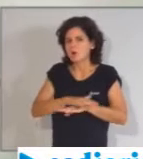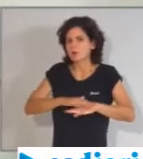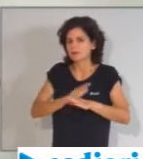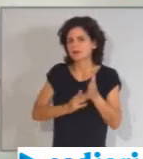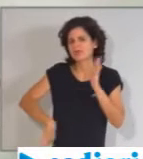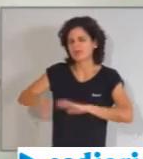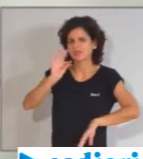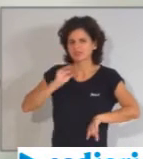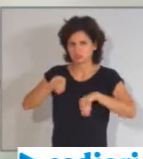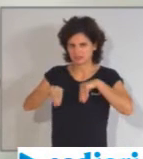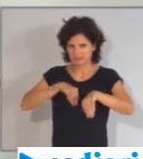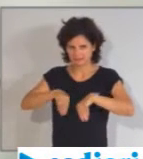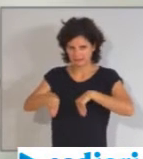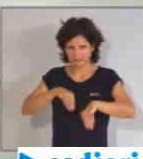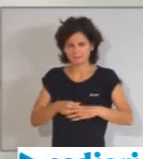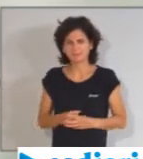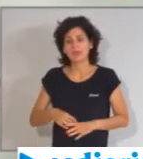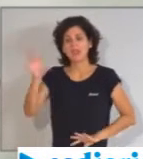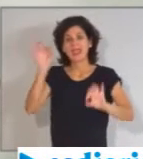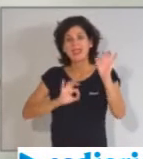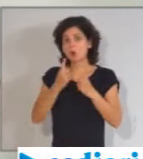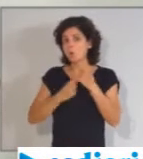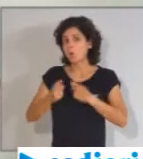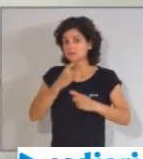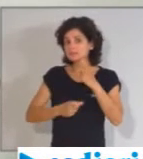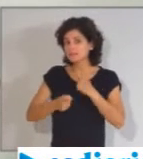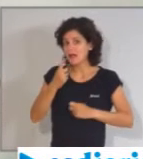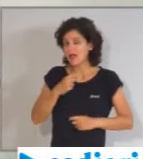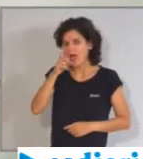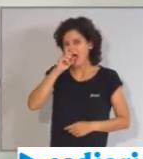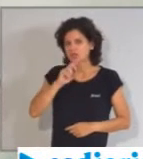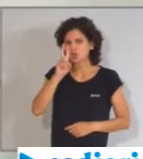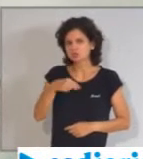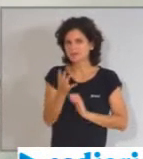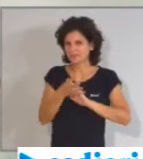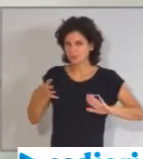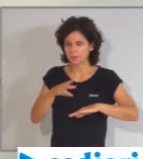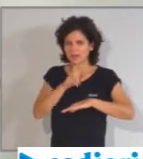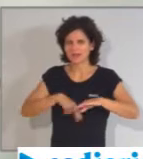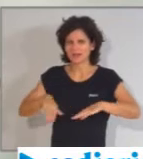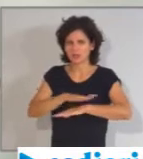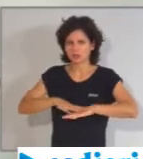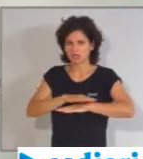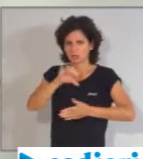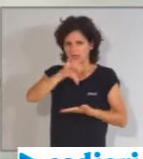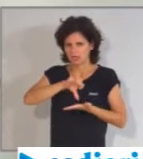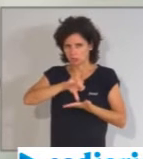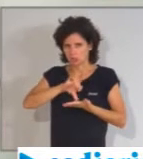sexuals. Segons la macroenquesta de violència sobre la dona de 2019 de la Delegació del Govern contra la Violència de Gènere,